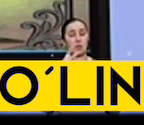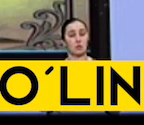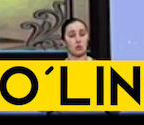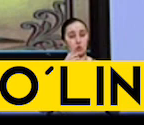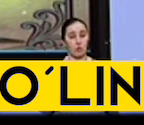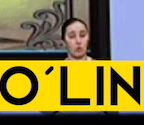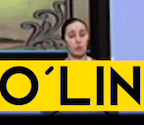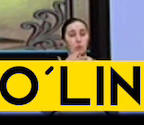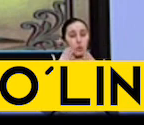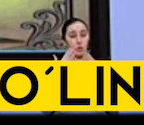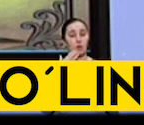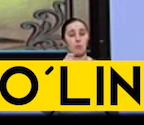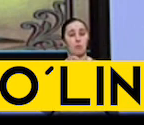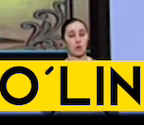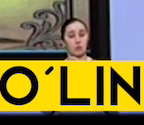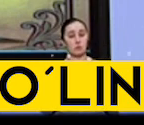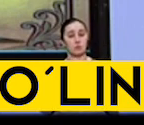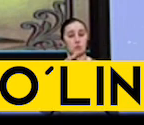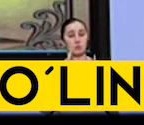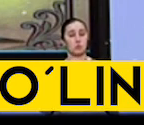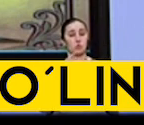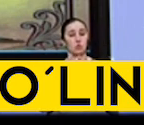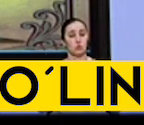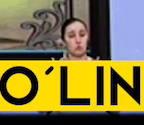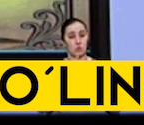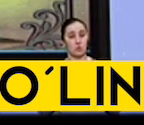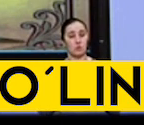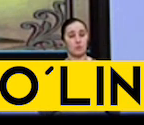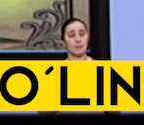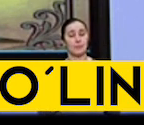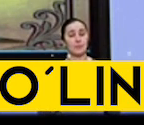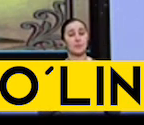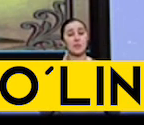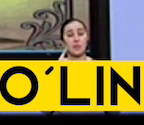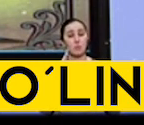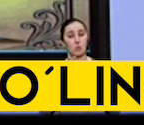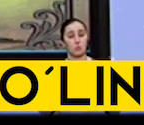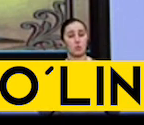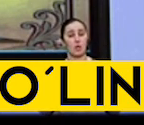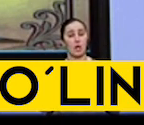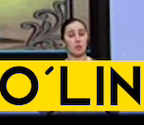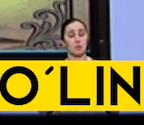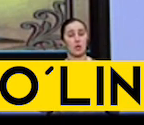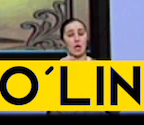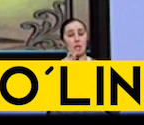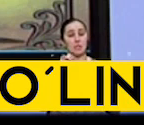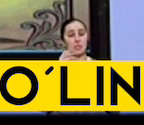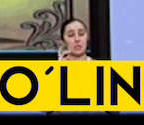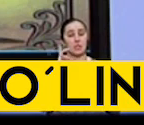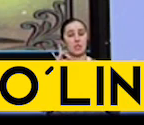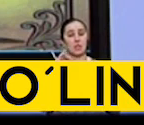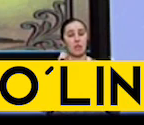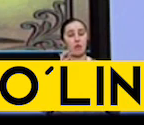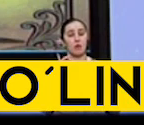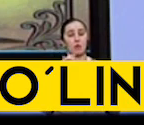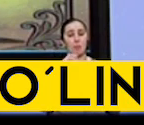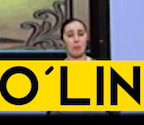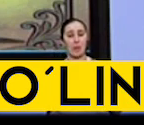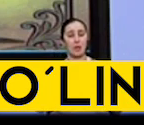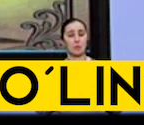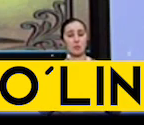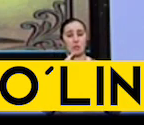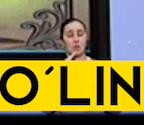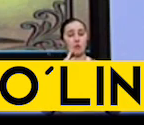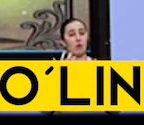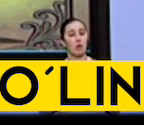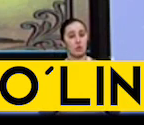topib o'qing. Ma'nosini tushuntiring. Nima uchun xalqimiz Alisher Navoiy nomini mehr bilan